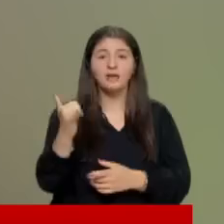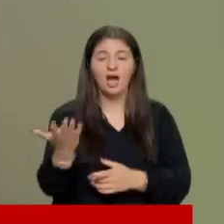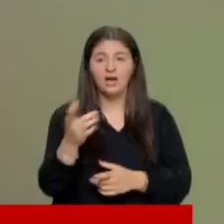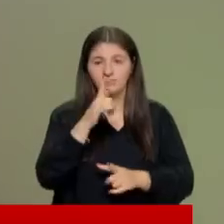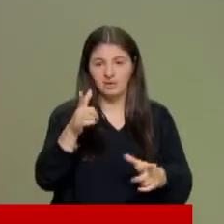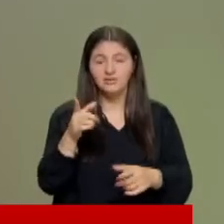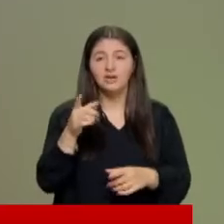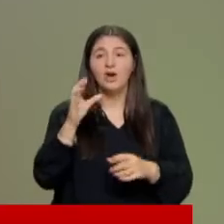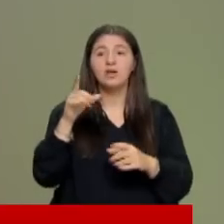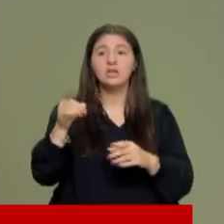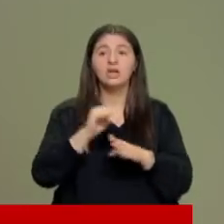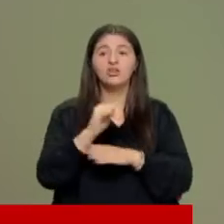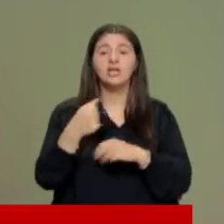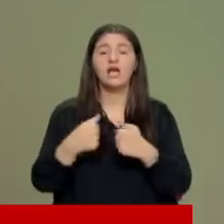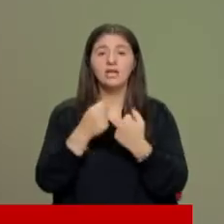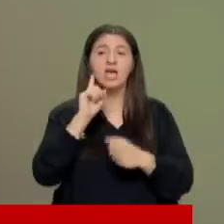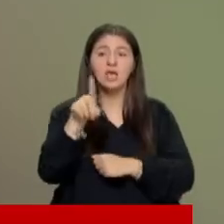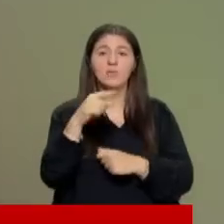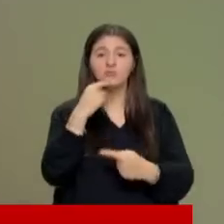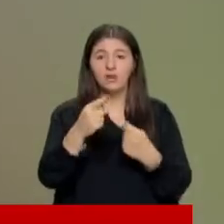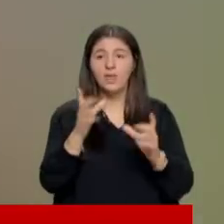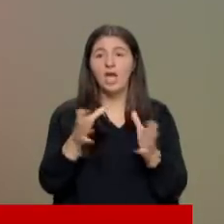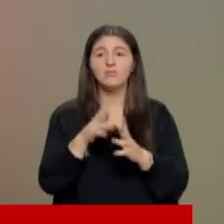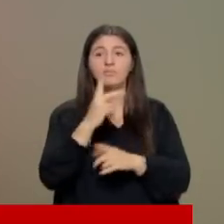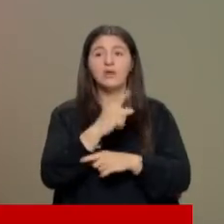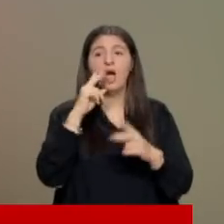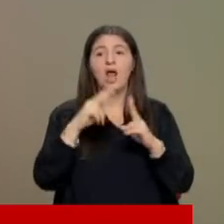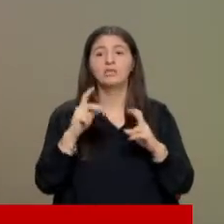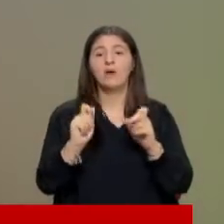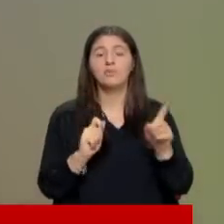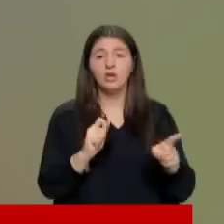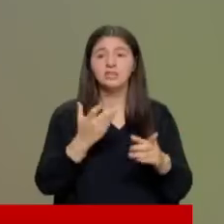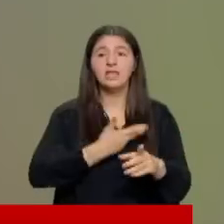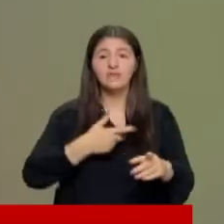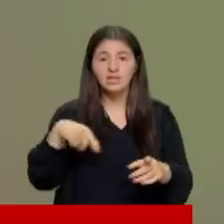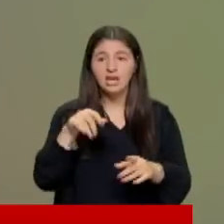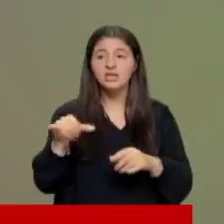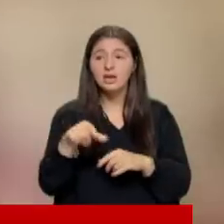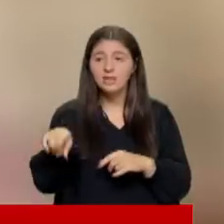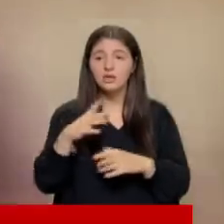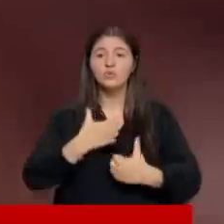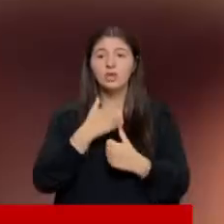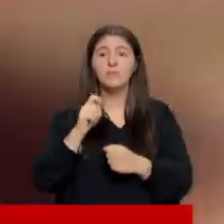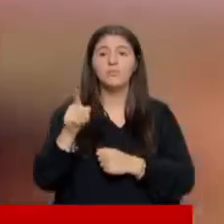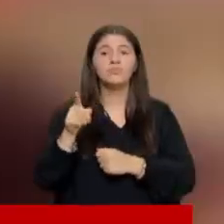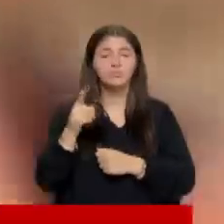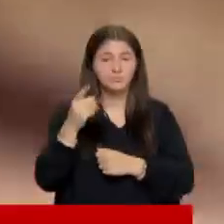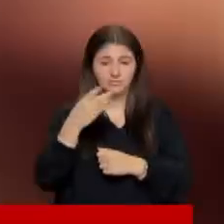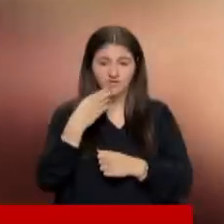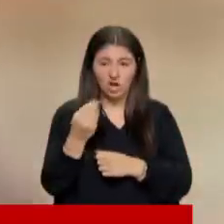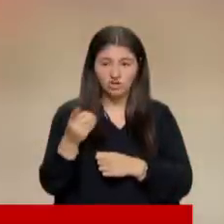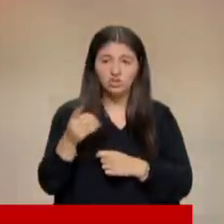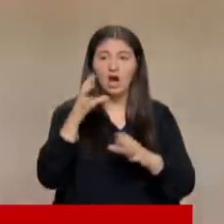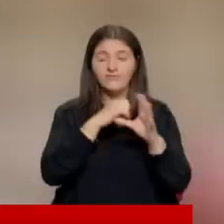Hüseyin pirinçci'nin yaşadığı kazada himay iddiaları ekipler tarafından araştırılıyor sevenlerin yakınlarını yasa vampirinççi